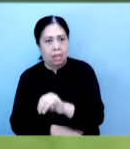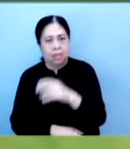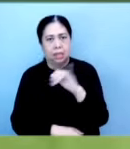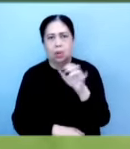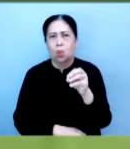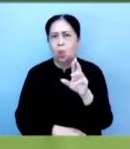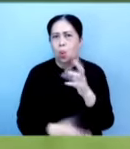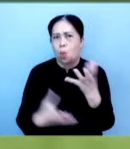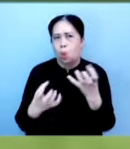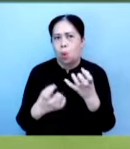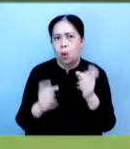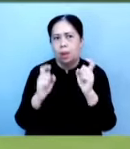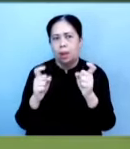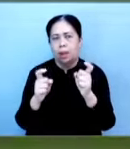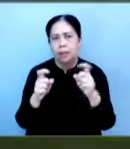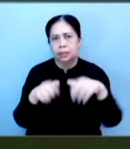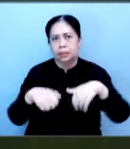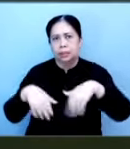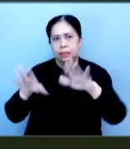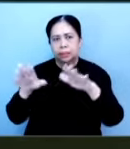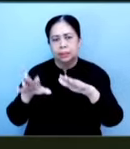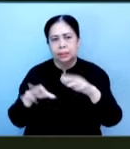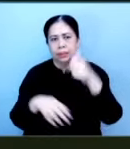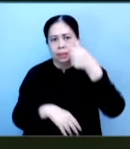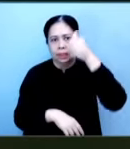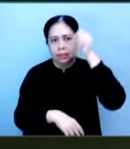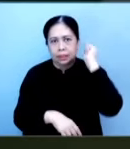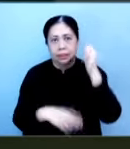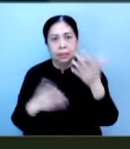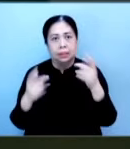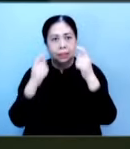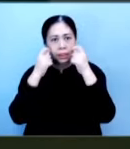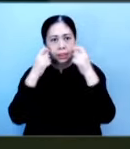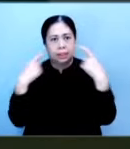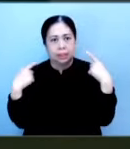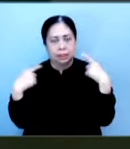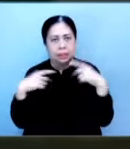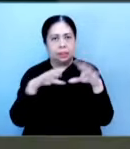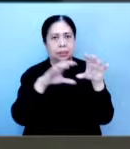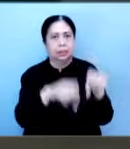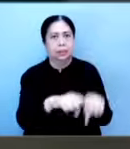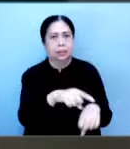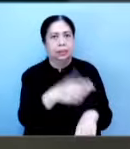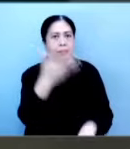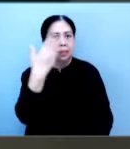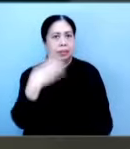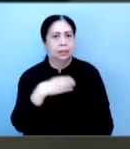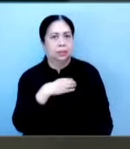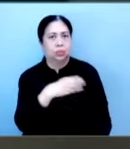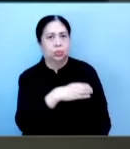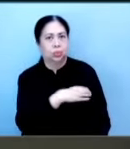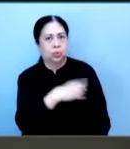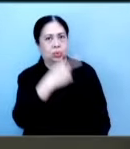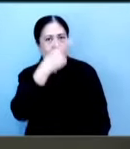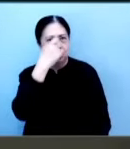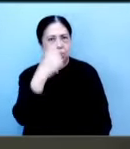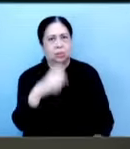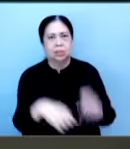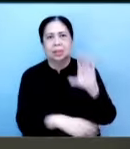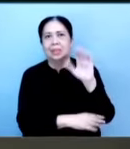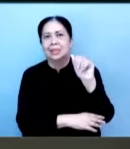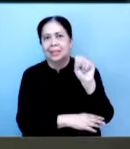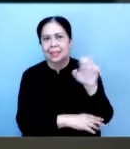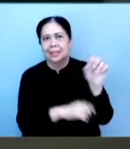nilang agad-agad paalisin si tevez sa timor leste inaresto ang dating kongresista dahil sa mga kasong kinakaharap